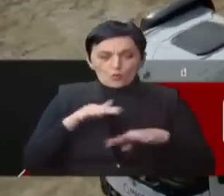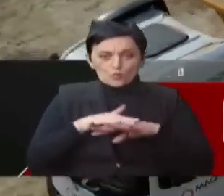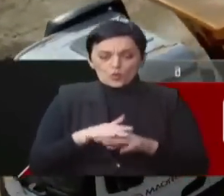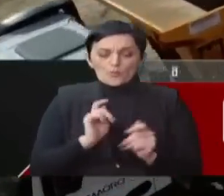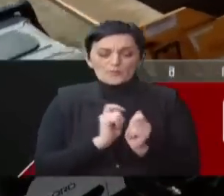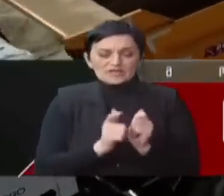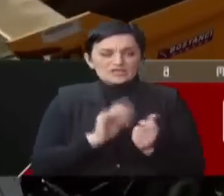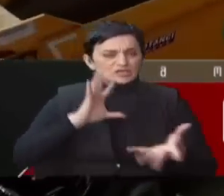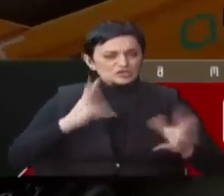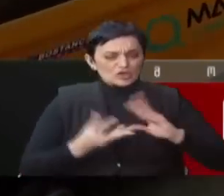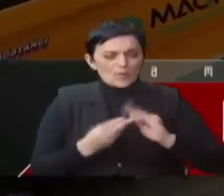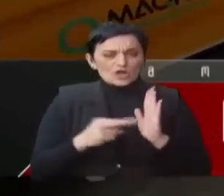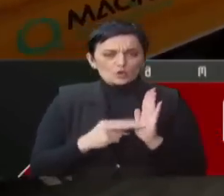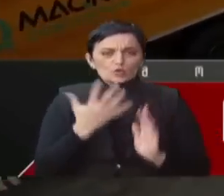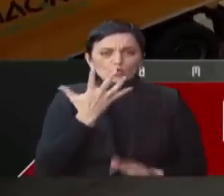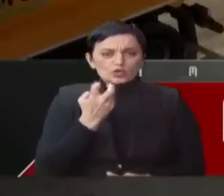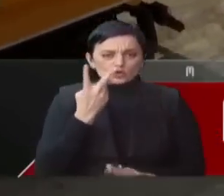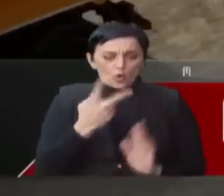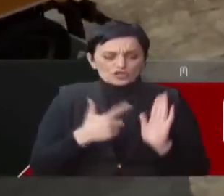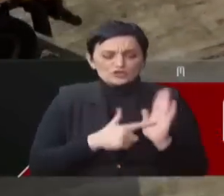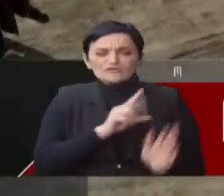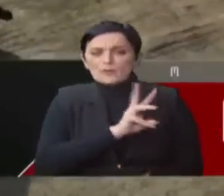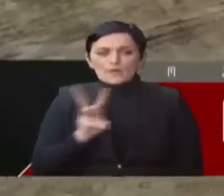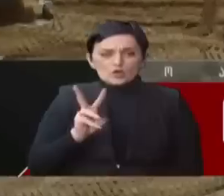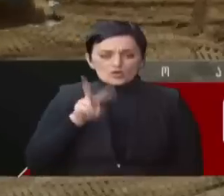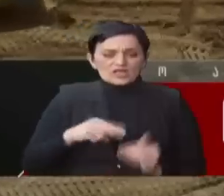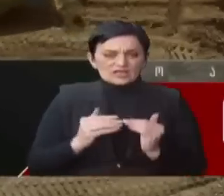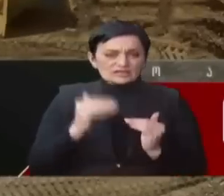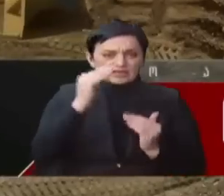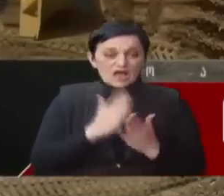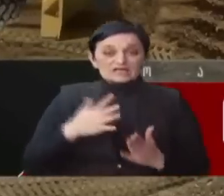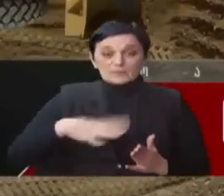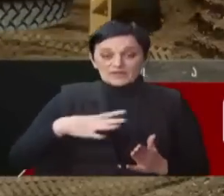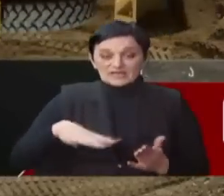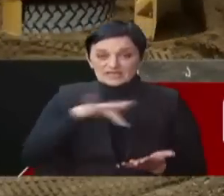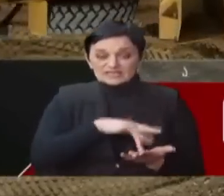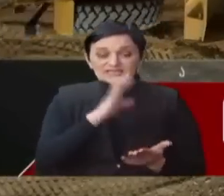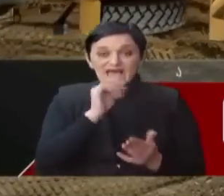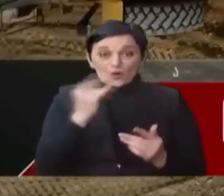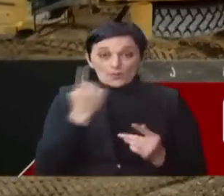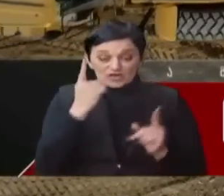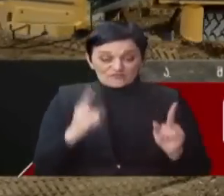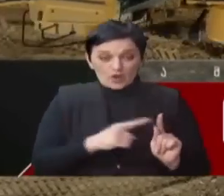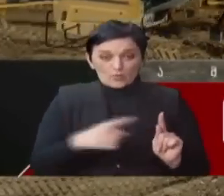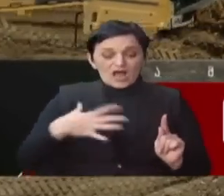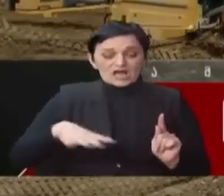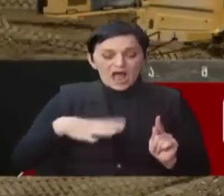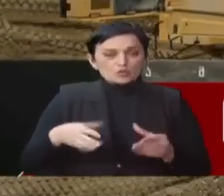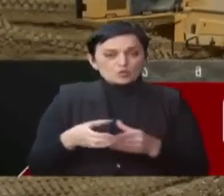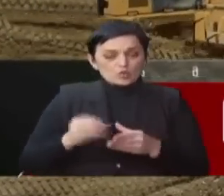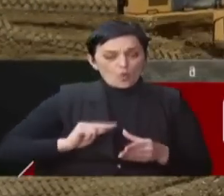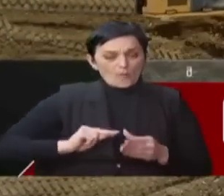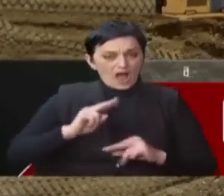ფინანსდება და მისი ჯამური ღირებულება 527 მილიონ ლარს აჭარბებს. თბილისი-საგარეჯოს პირველ მონაკვეთს ქართული კომპანია